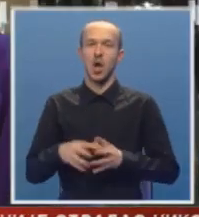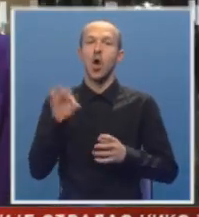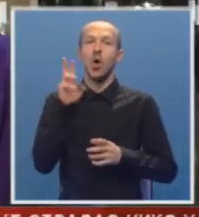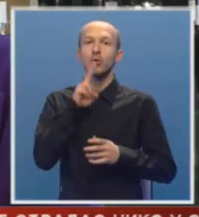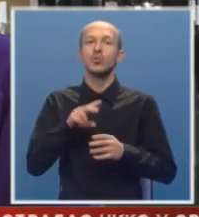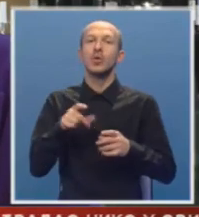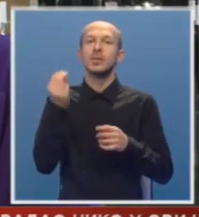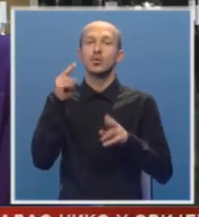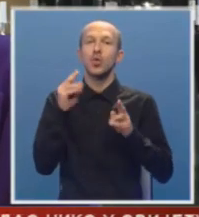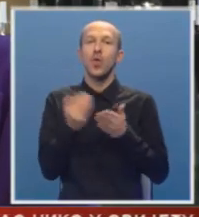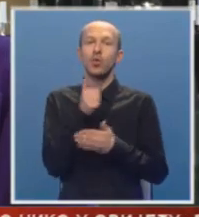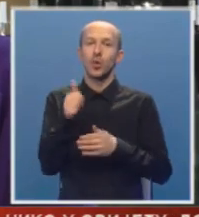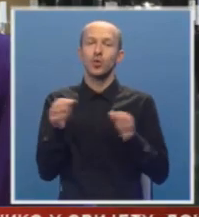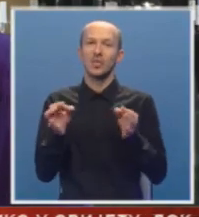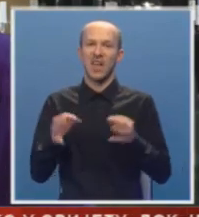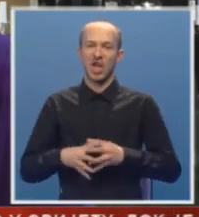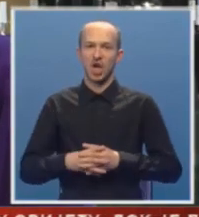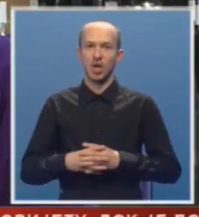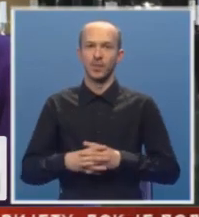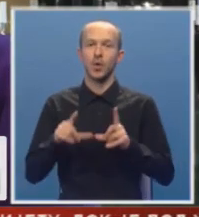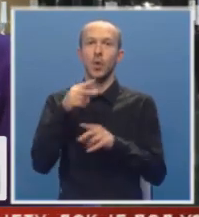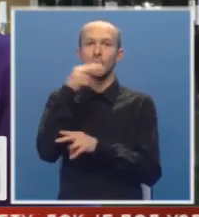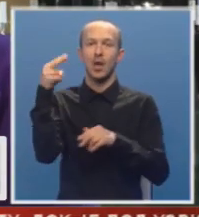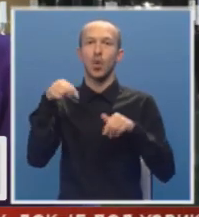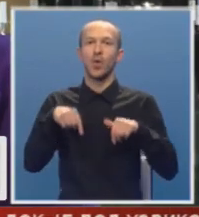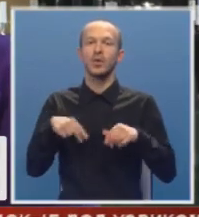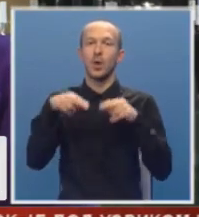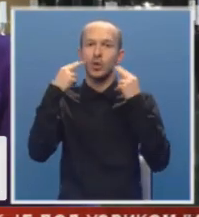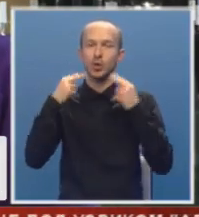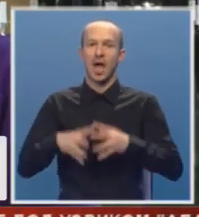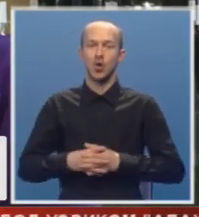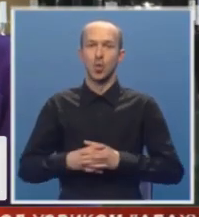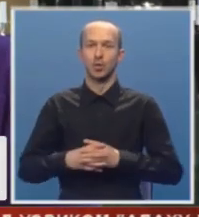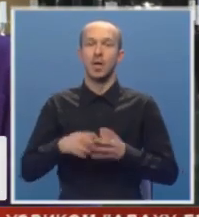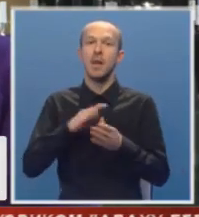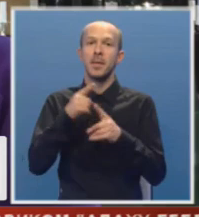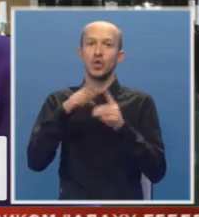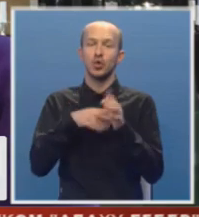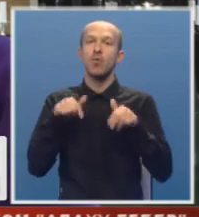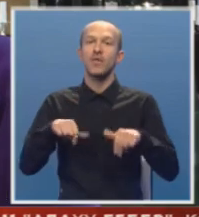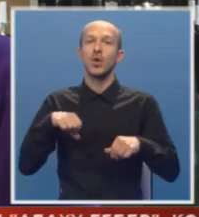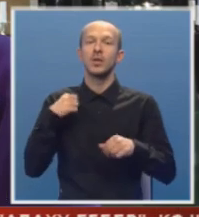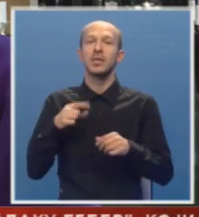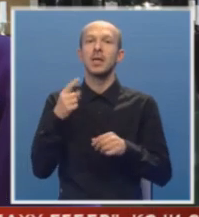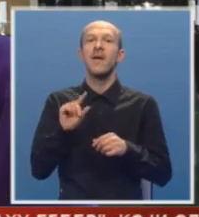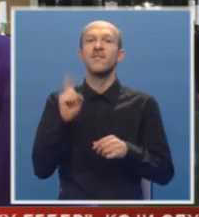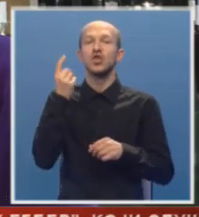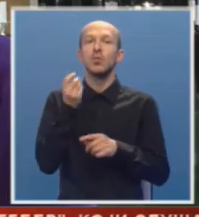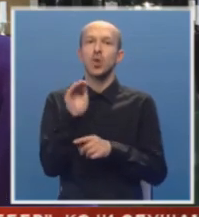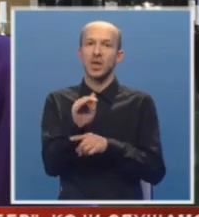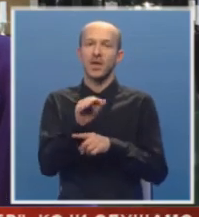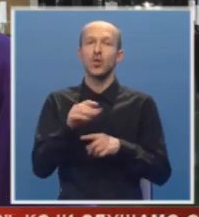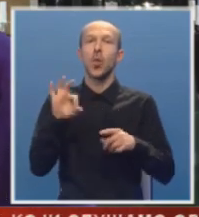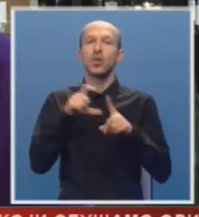smo Srpsku novu godinu slavili u hotelu, ovdje u restoranu, da tako kažem. Međutim, ove godine nam se malo veći broj javio